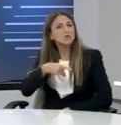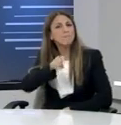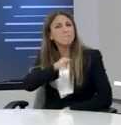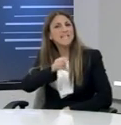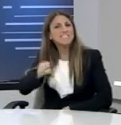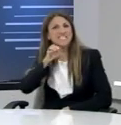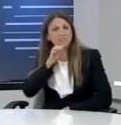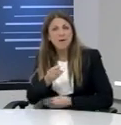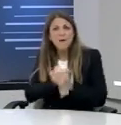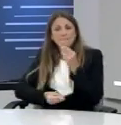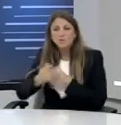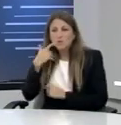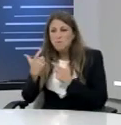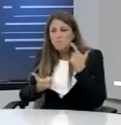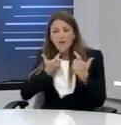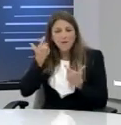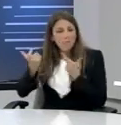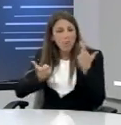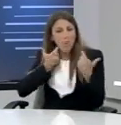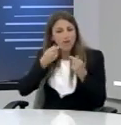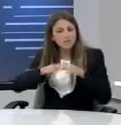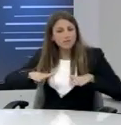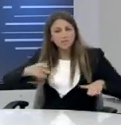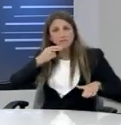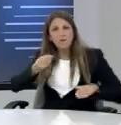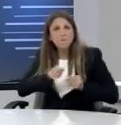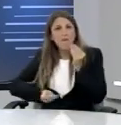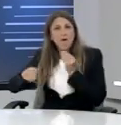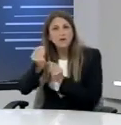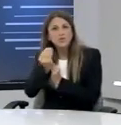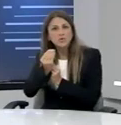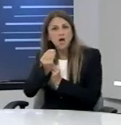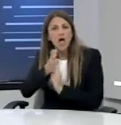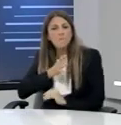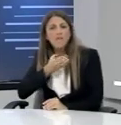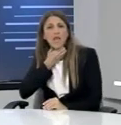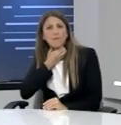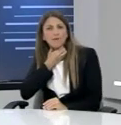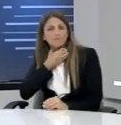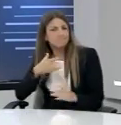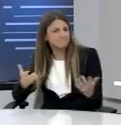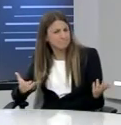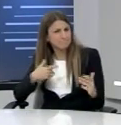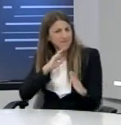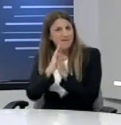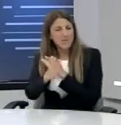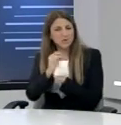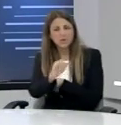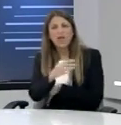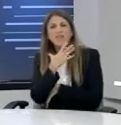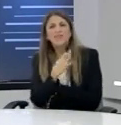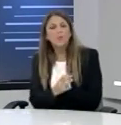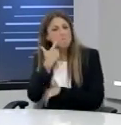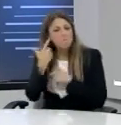περισσότερες περιπολίες σημαίνουν περισσότερα τραγικά συμβάντα. Και σας ρωτάμε ευθέως, γιατί